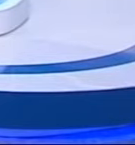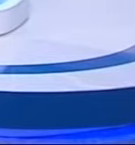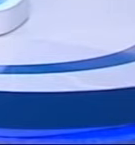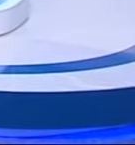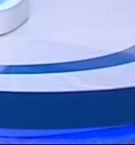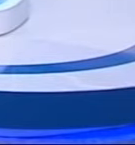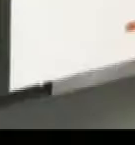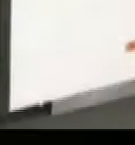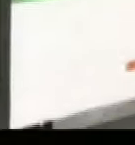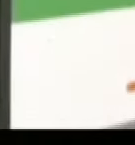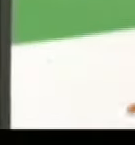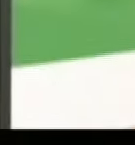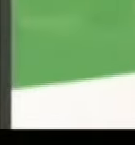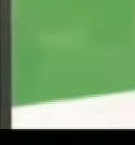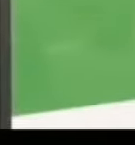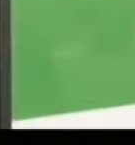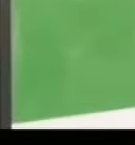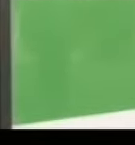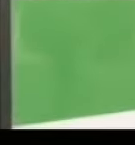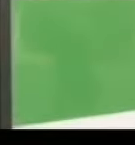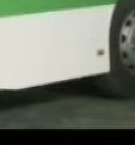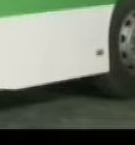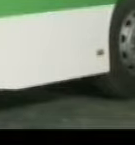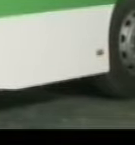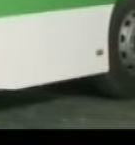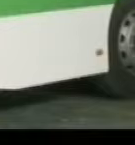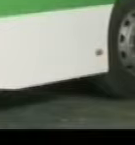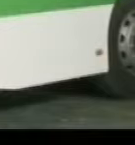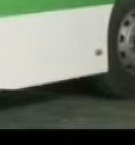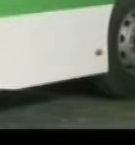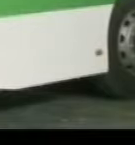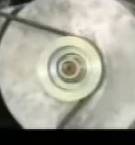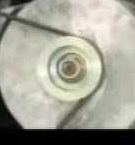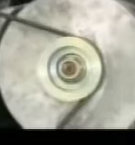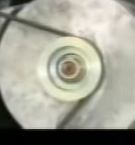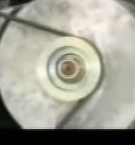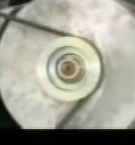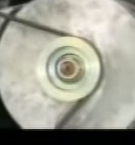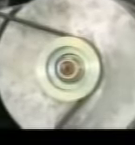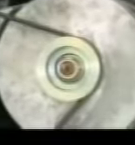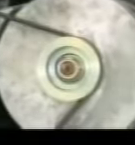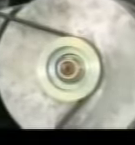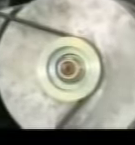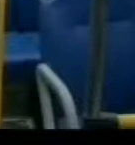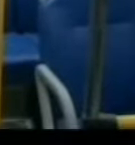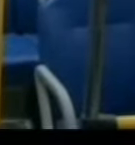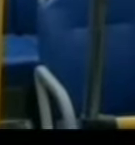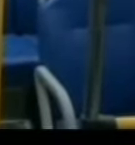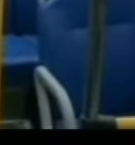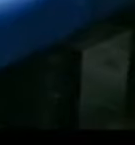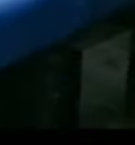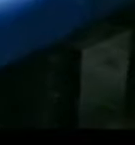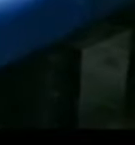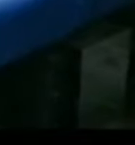тоқталсақ. Семейде қоғамдық көліктер жаңадан сатып алынатын болды. Барлық талаптарға сай келетін автобустар биыл